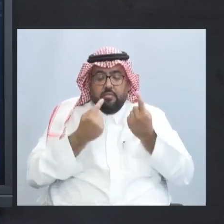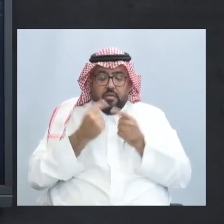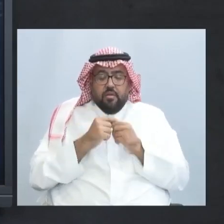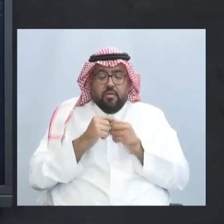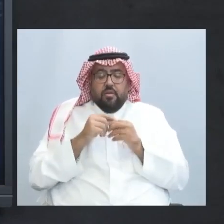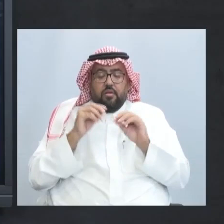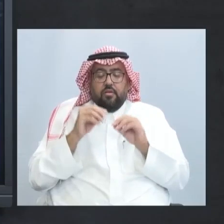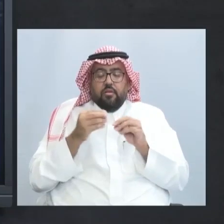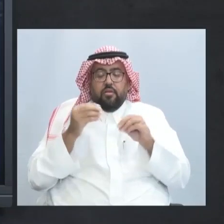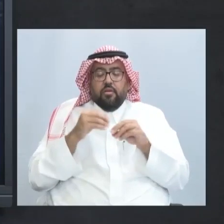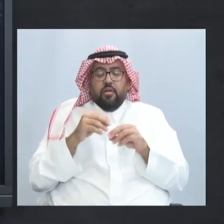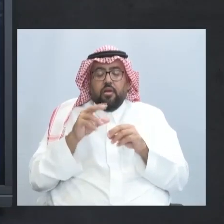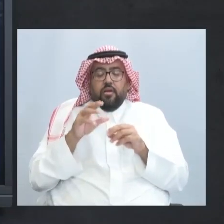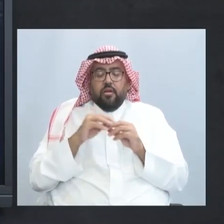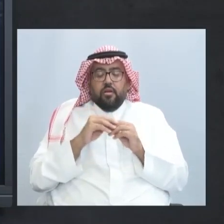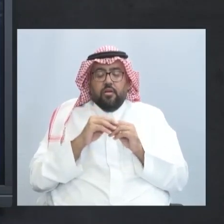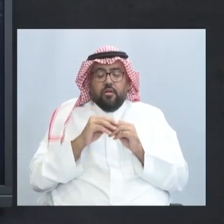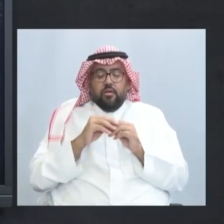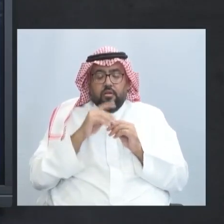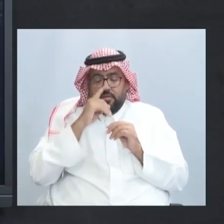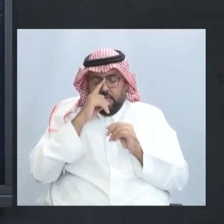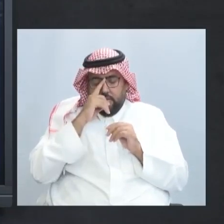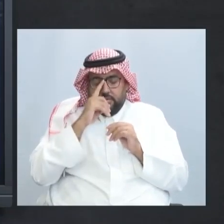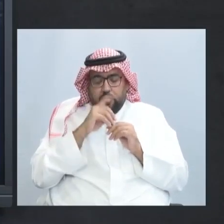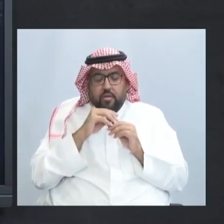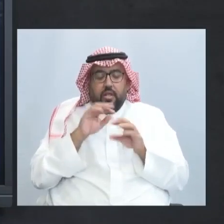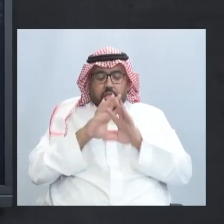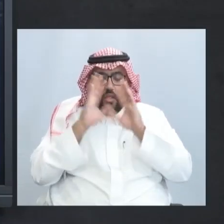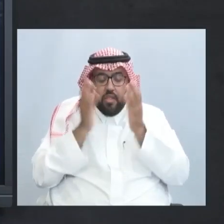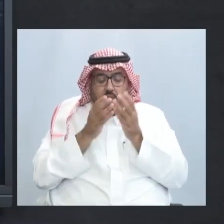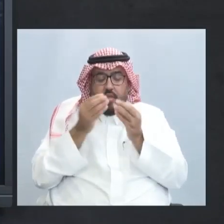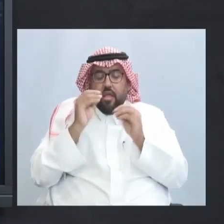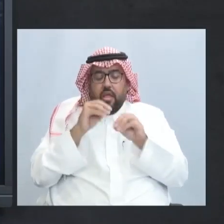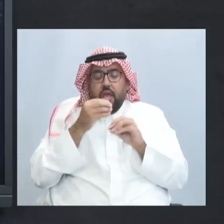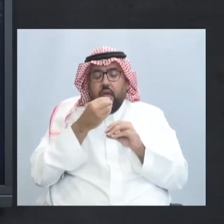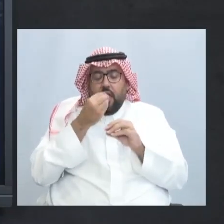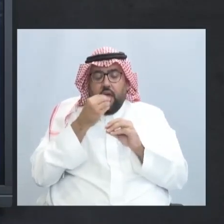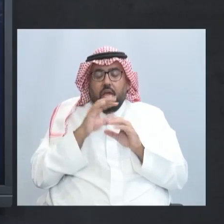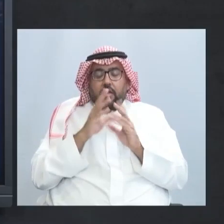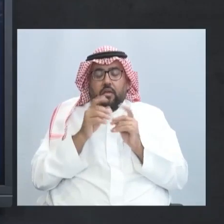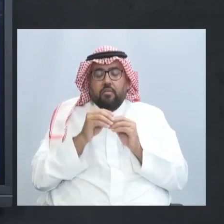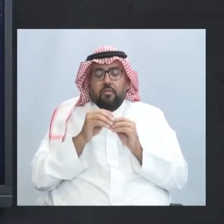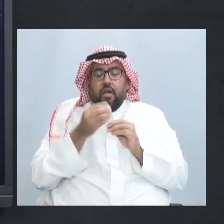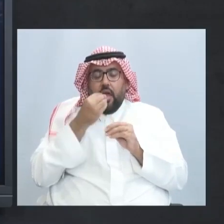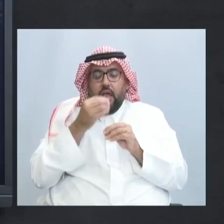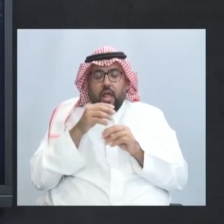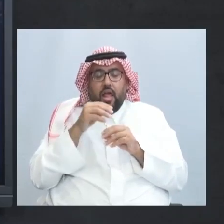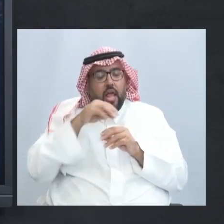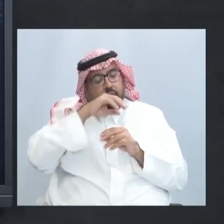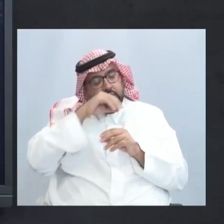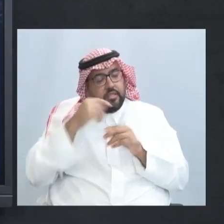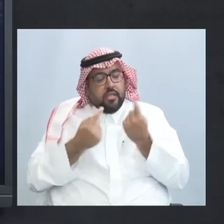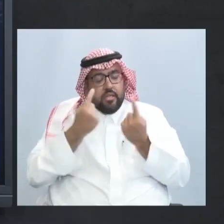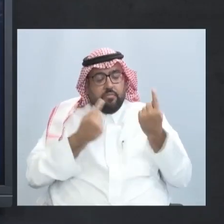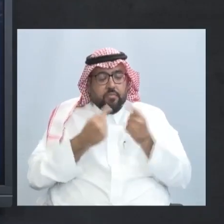مكو تحتوي على السليلوز فلاحظ ان الجزات الهضميه تكيفت لهضم هذا السليلوز لاحظنا في اكلات الاعشاب